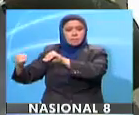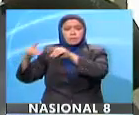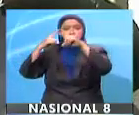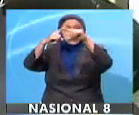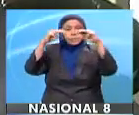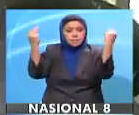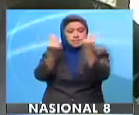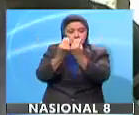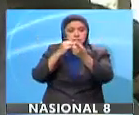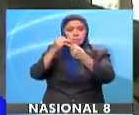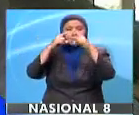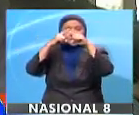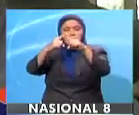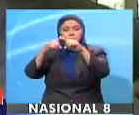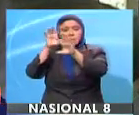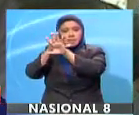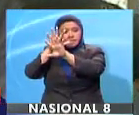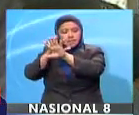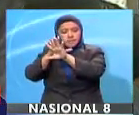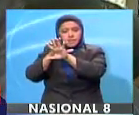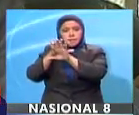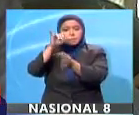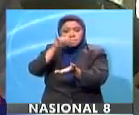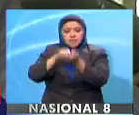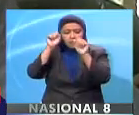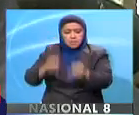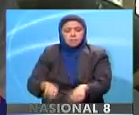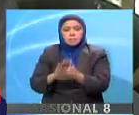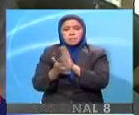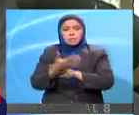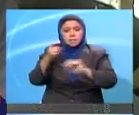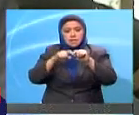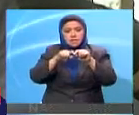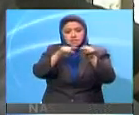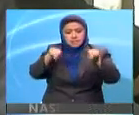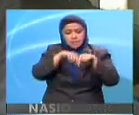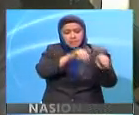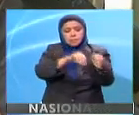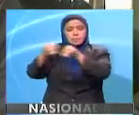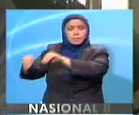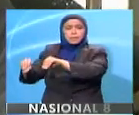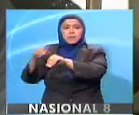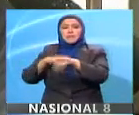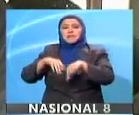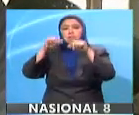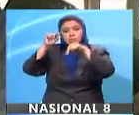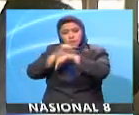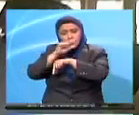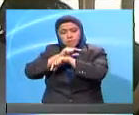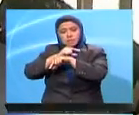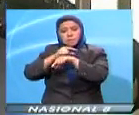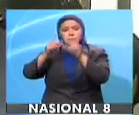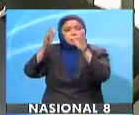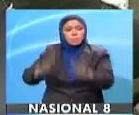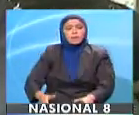boleh dijadikan tempat pemindahan Selain digunakan untuk kegunaan orang ramai dan juga